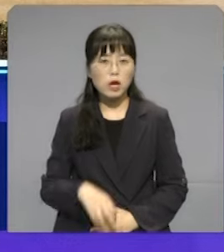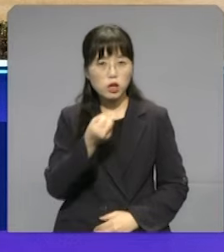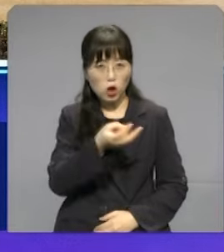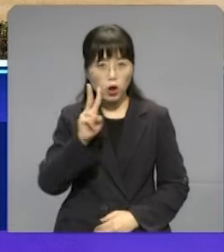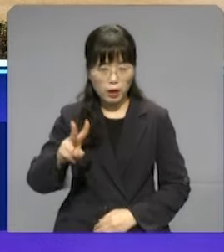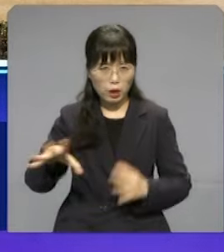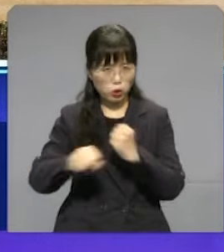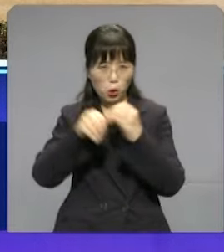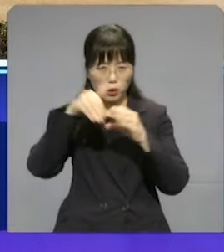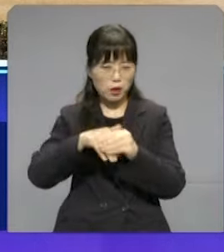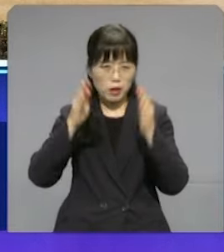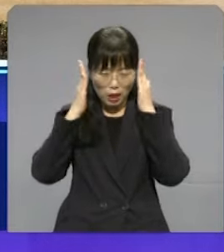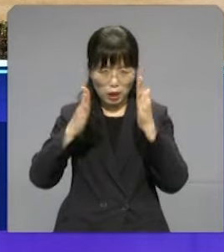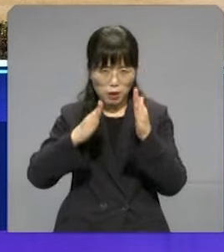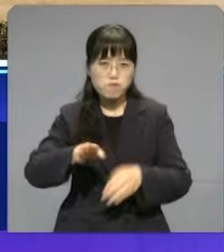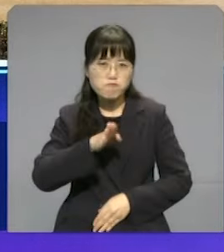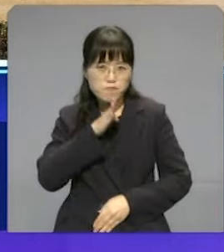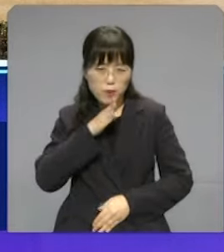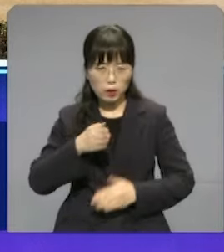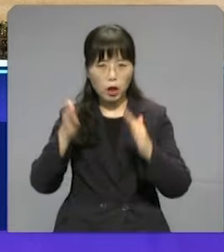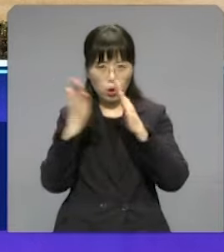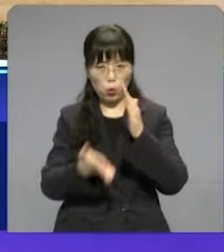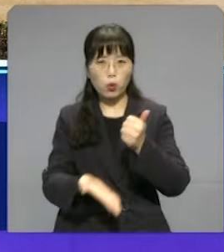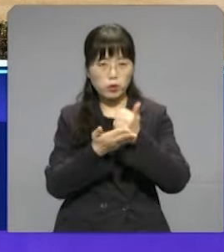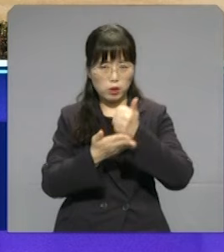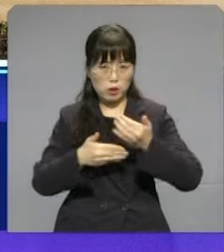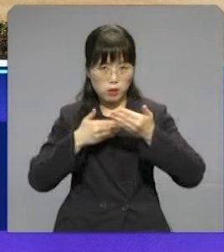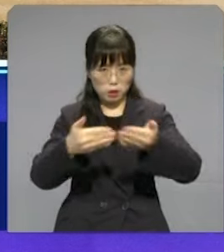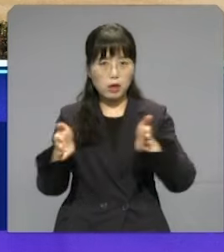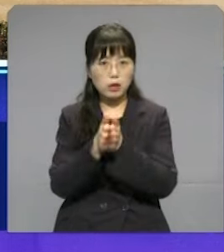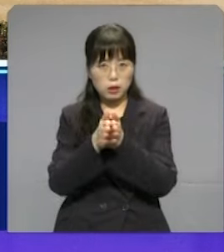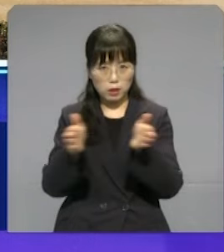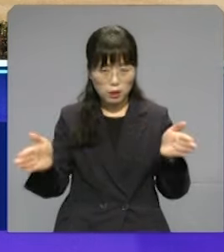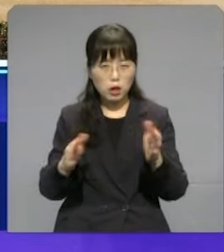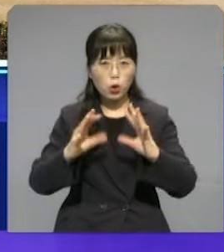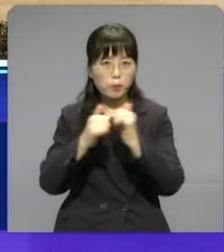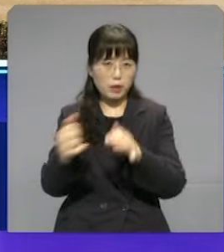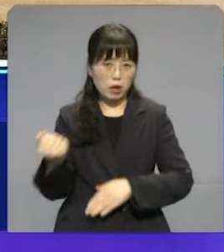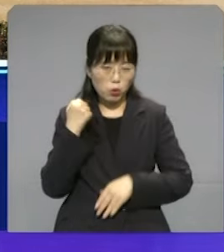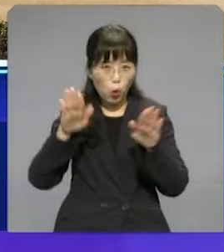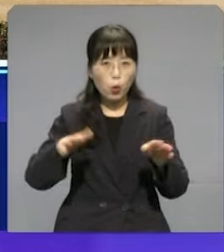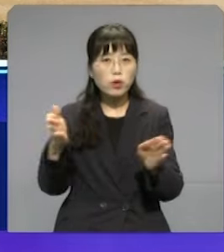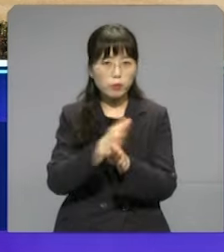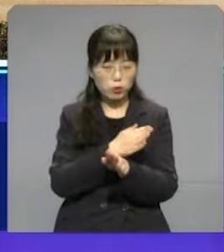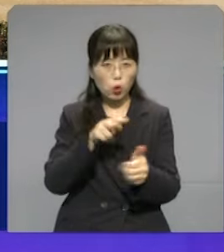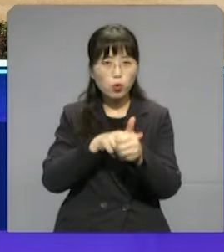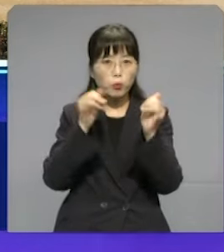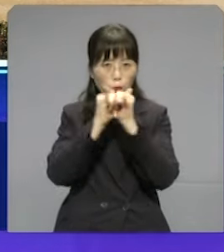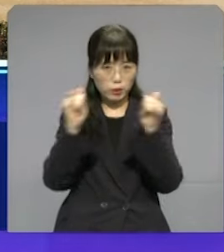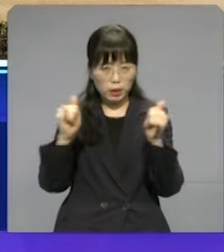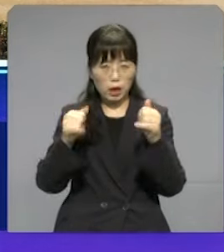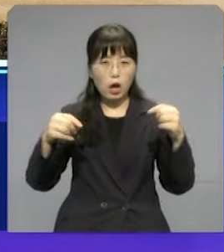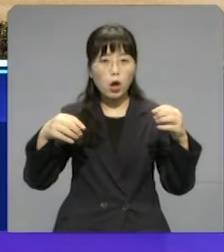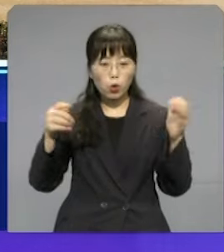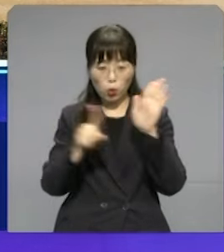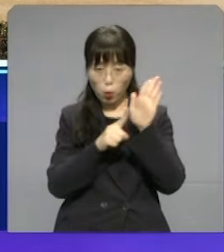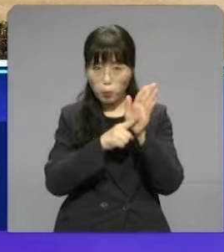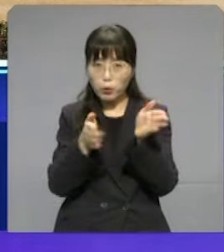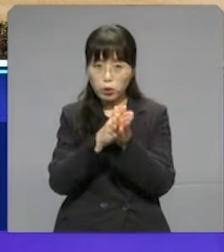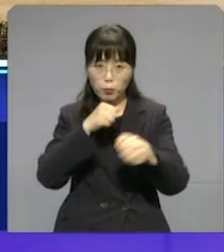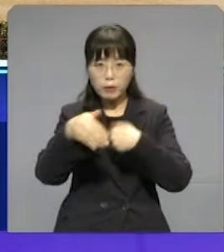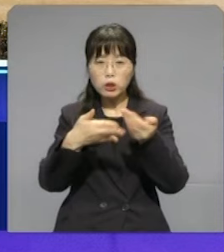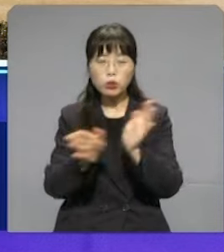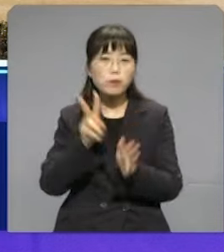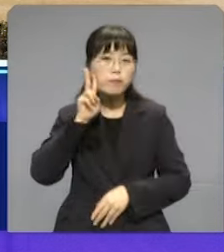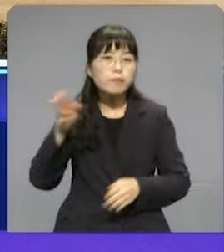여야가 총선을 향한 본격적인 공천 절차를 시작했습니다. 국민의힘은 오늘부터 후보자 공모에 들어갔고